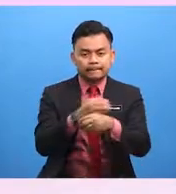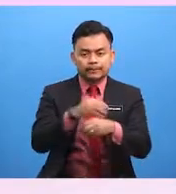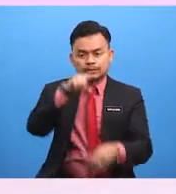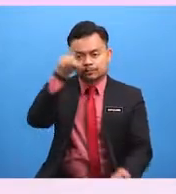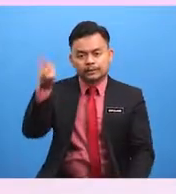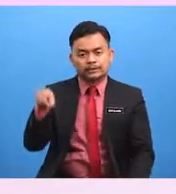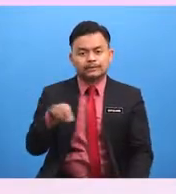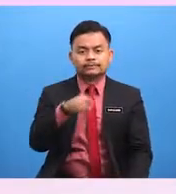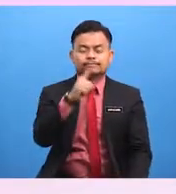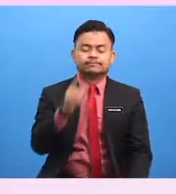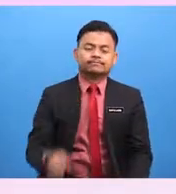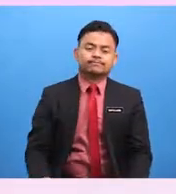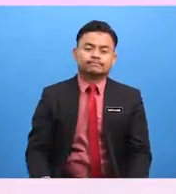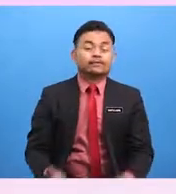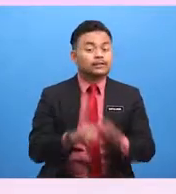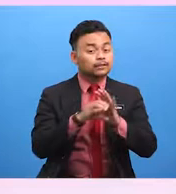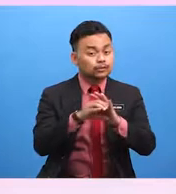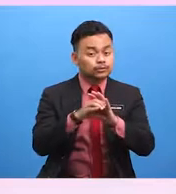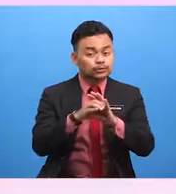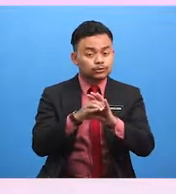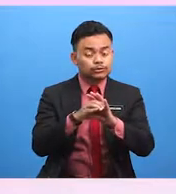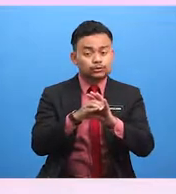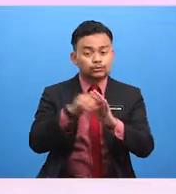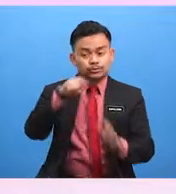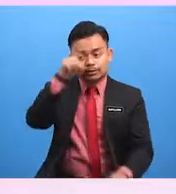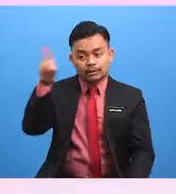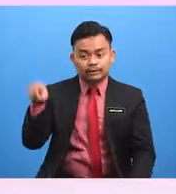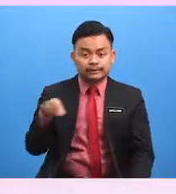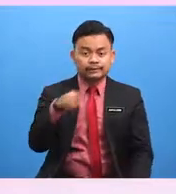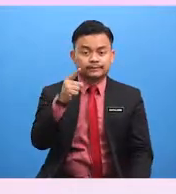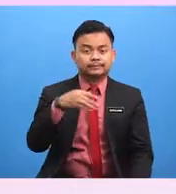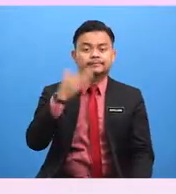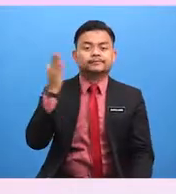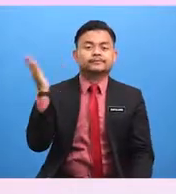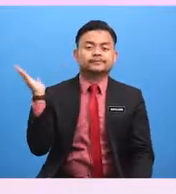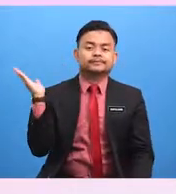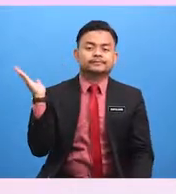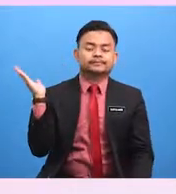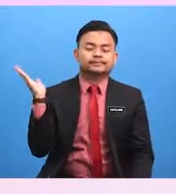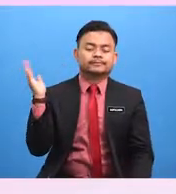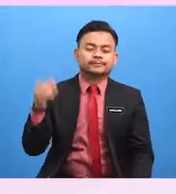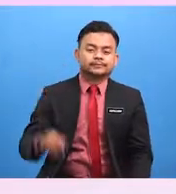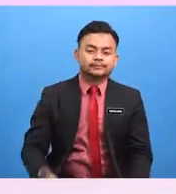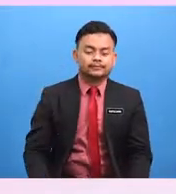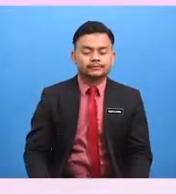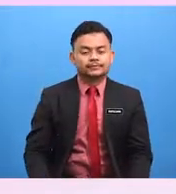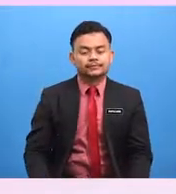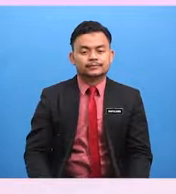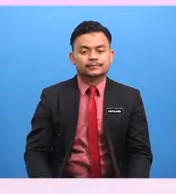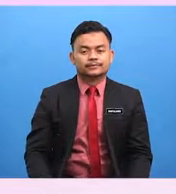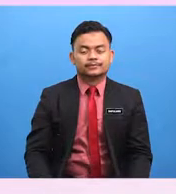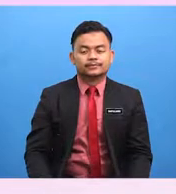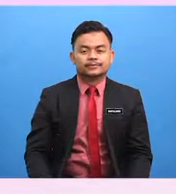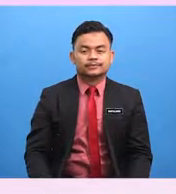Contoh objek yang berbentuk bulatan adalah seperti roda, jam